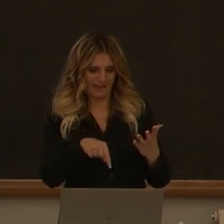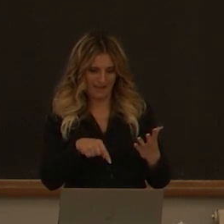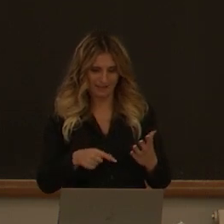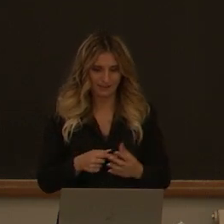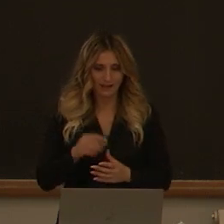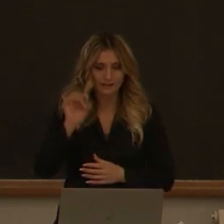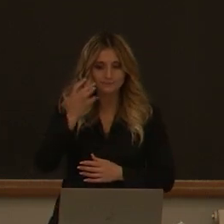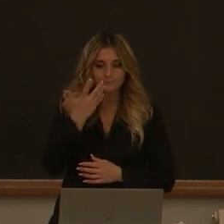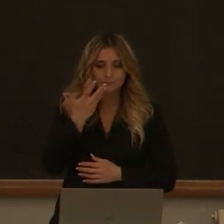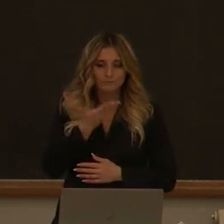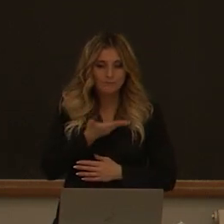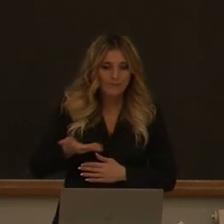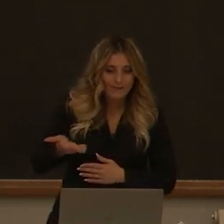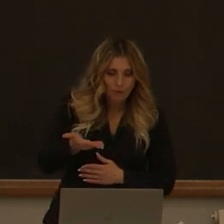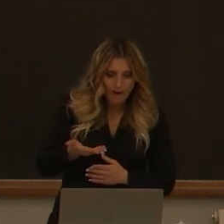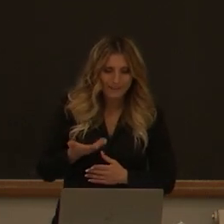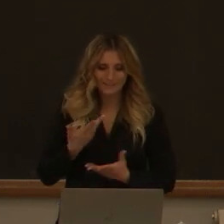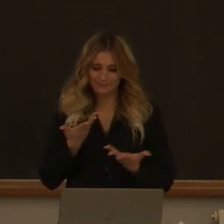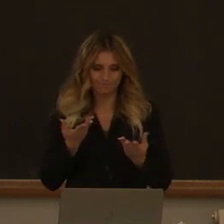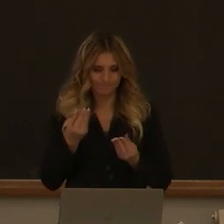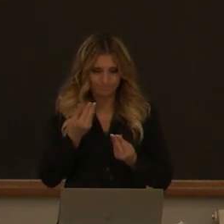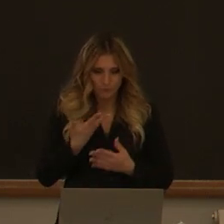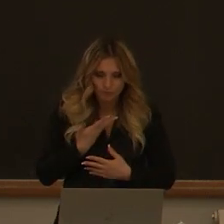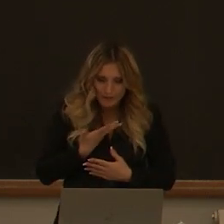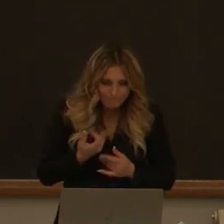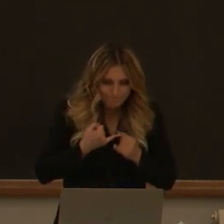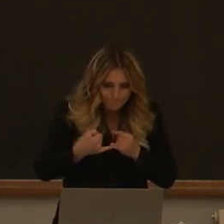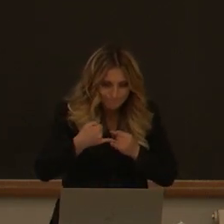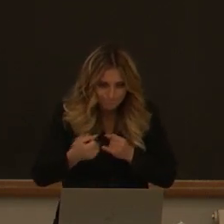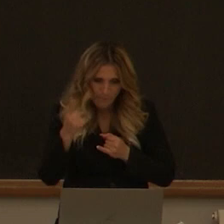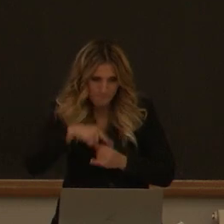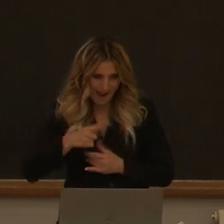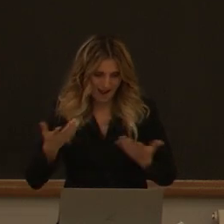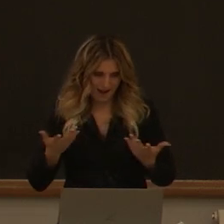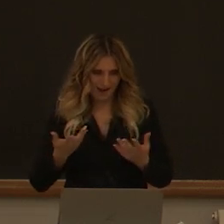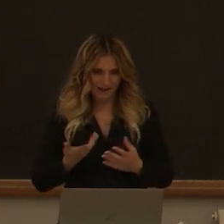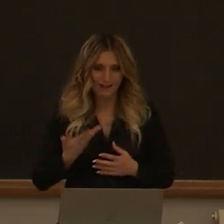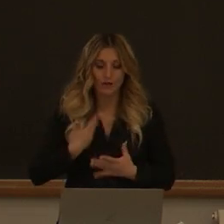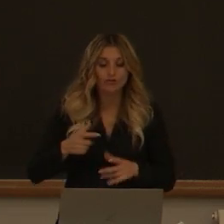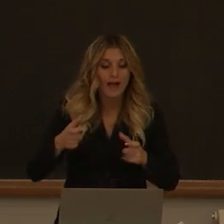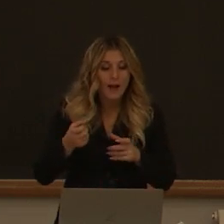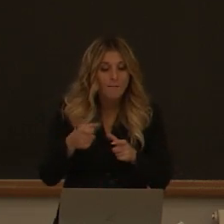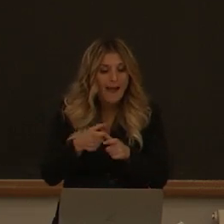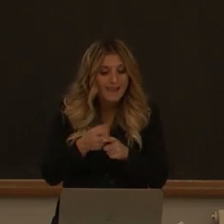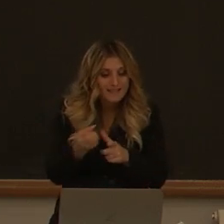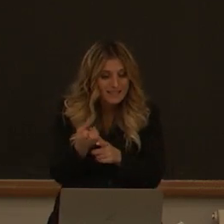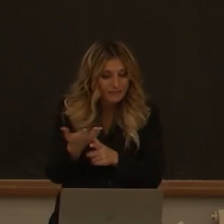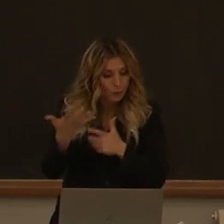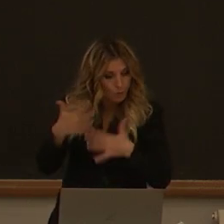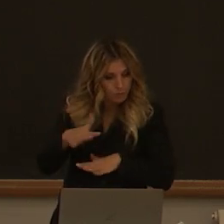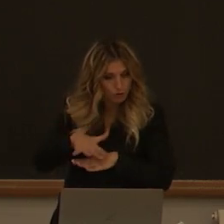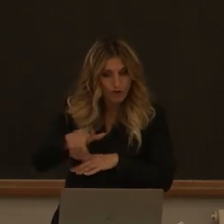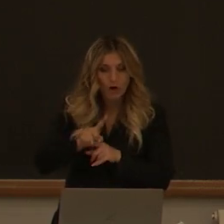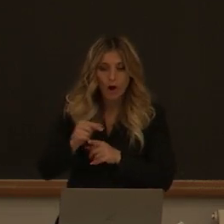se volete, una filiera frammentata, e nei paesi in via di sviluppo e quelli già sviluppati c'è una bassa fiducia